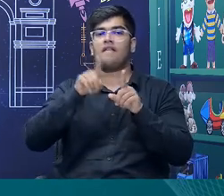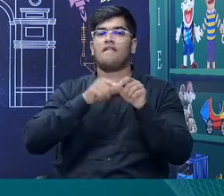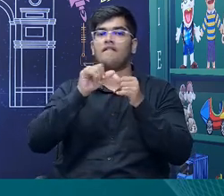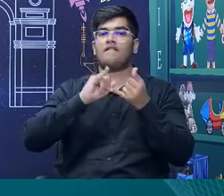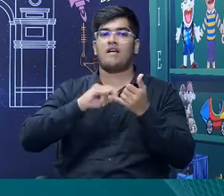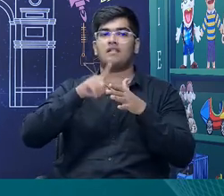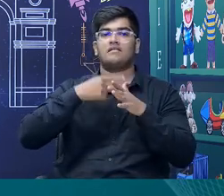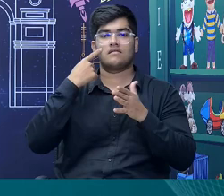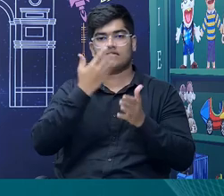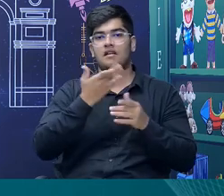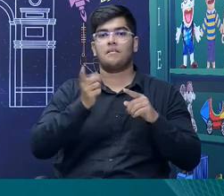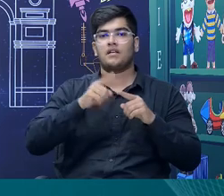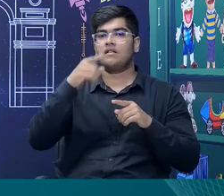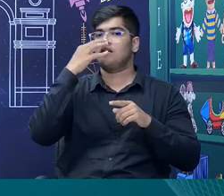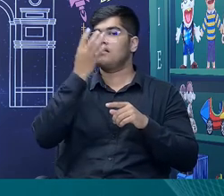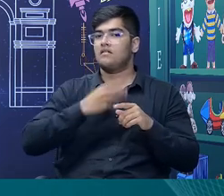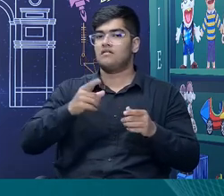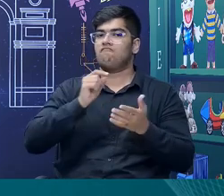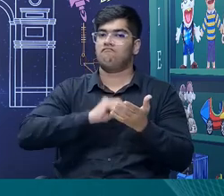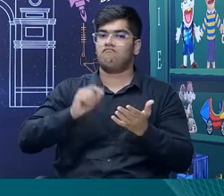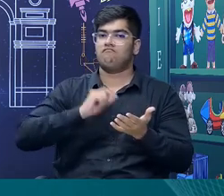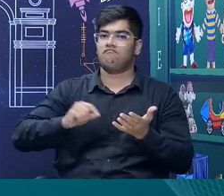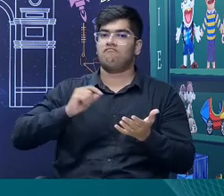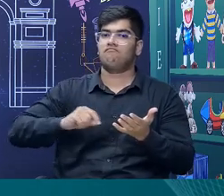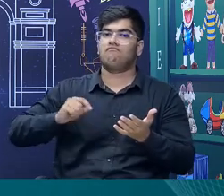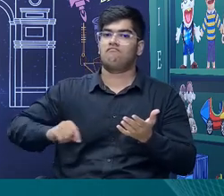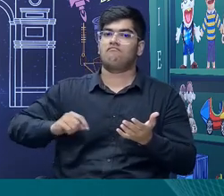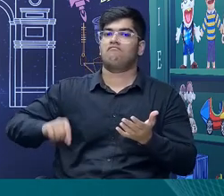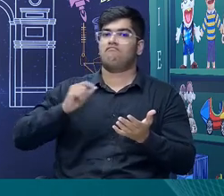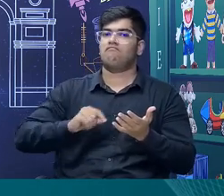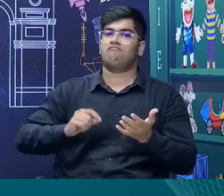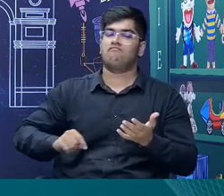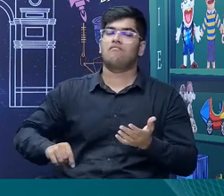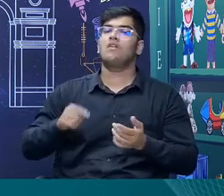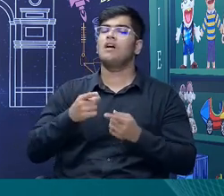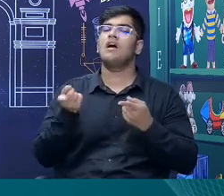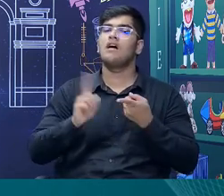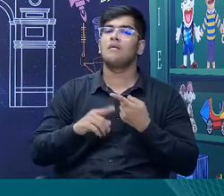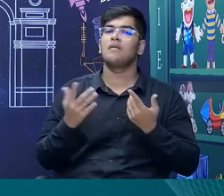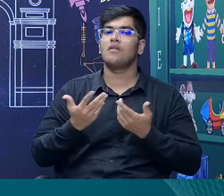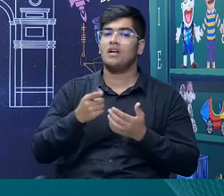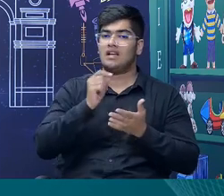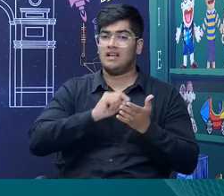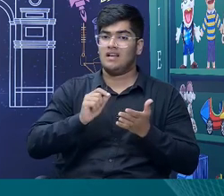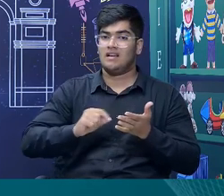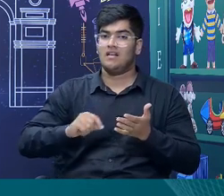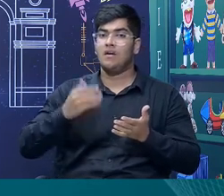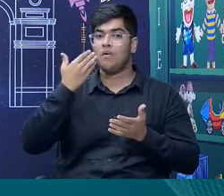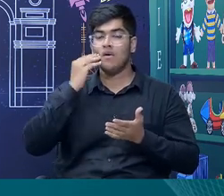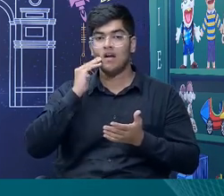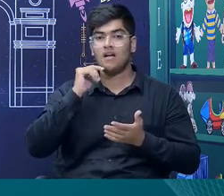गणेश जी यहां पर महाभारत को लिख रहे हैं लेकिन होता क्या है की लिखने लिखने